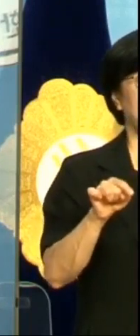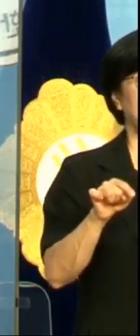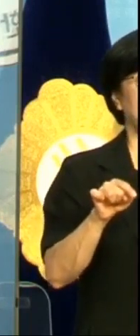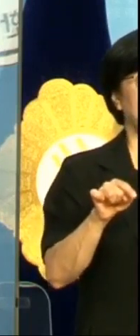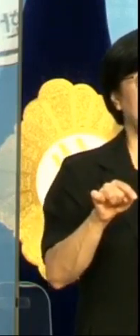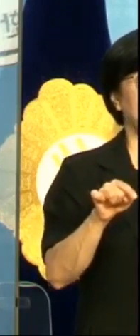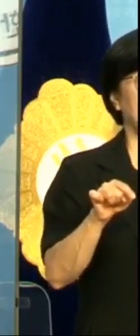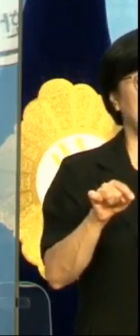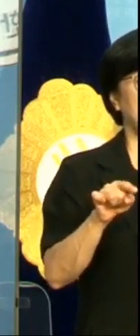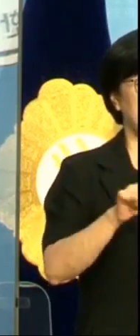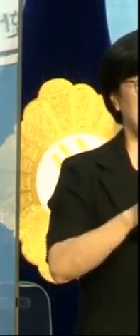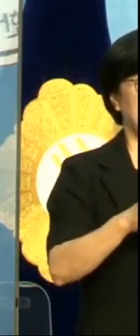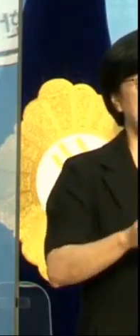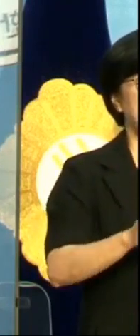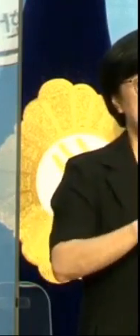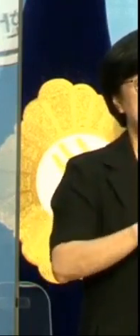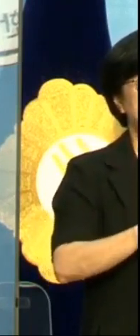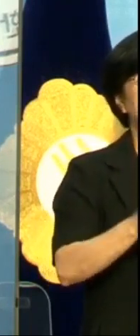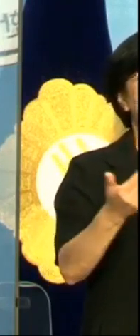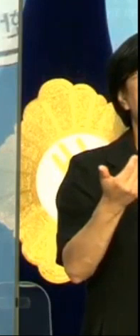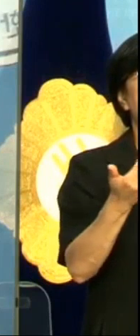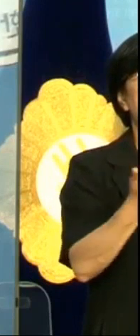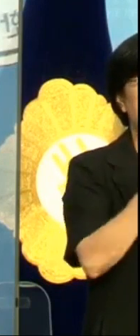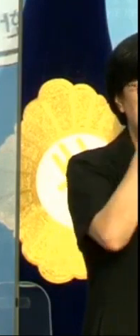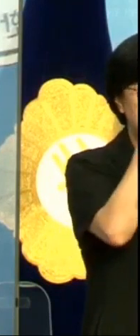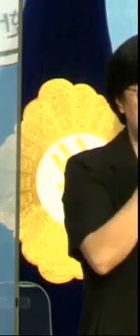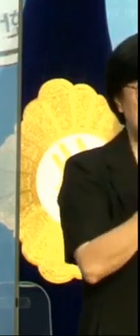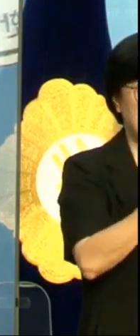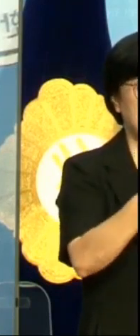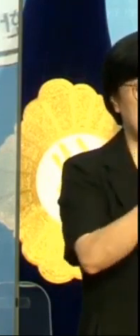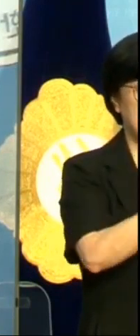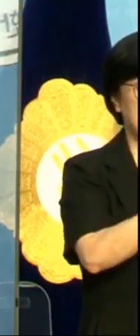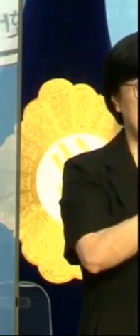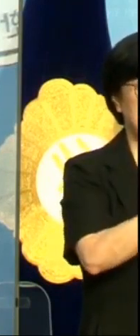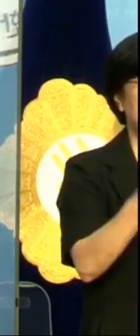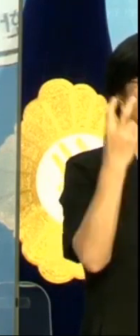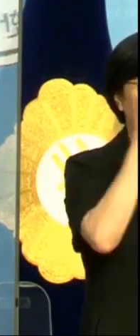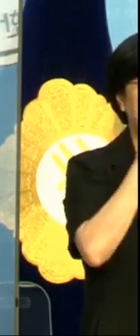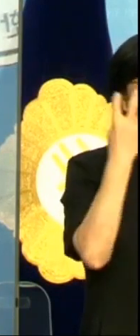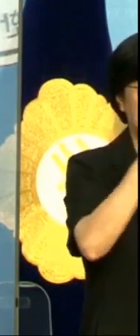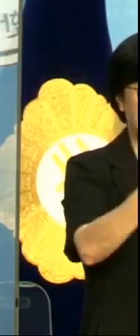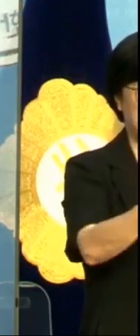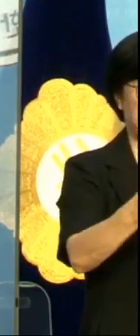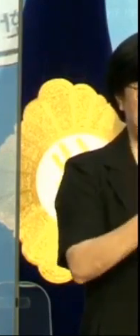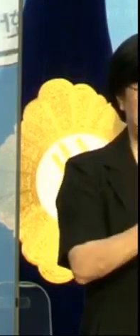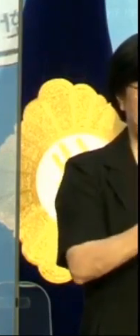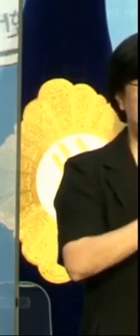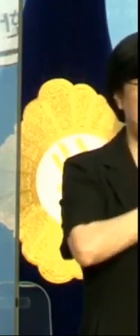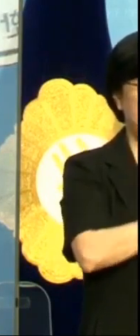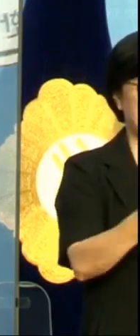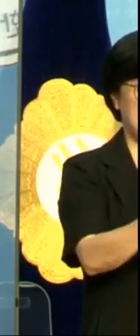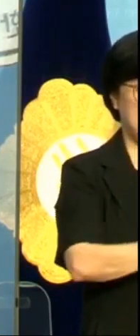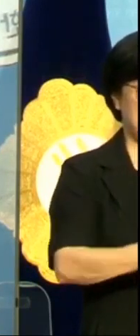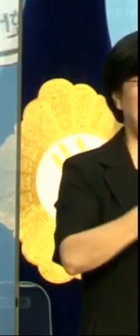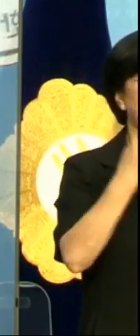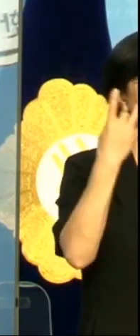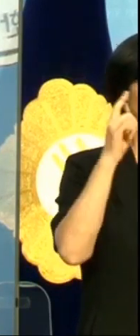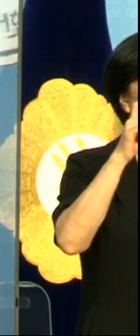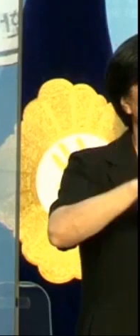방지를 위한 아 관리감독 기구를 권익위원회 로 원래 취지대로